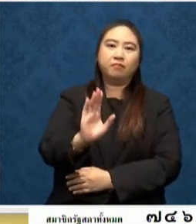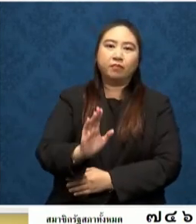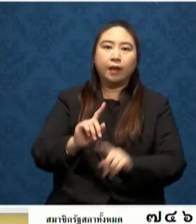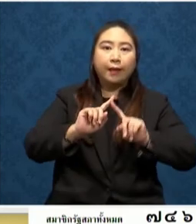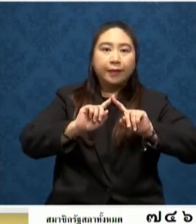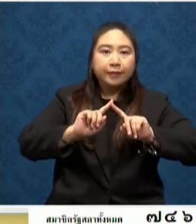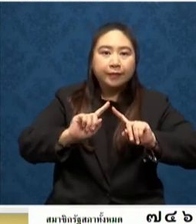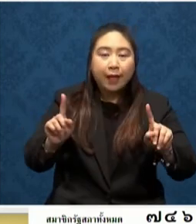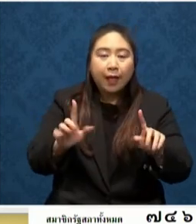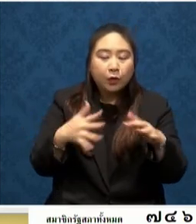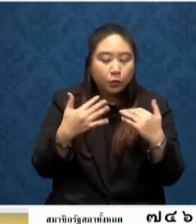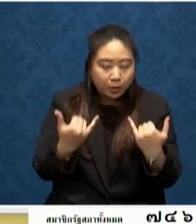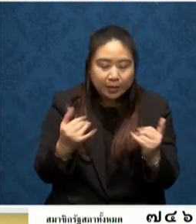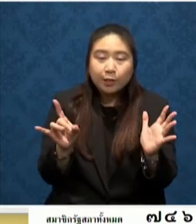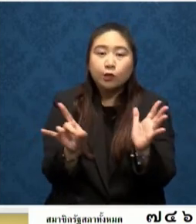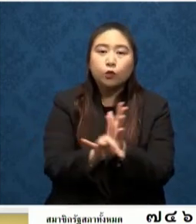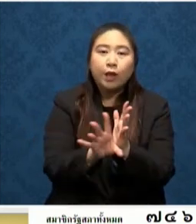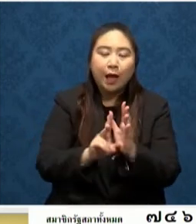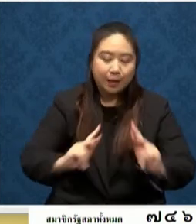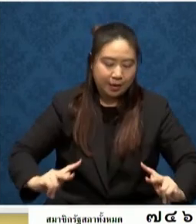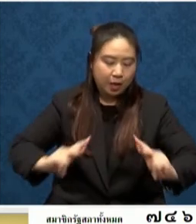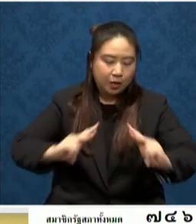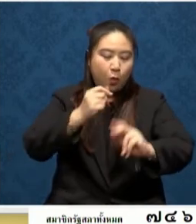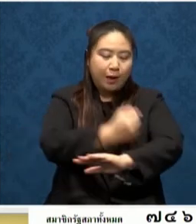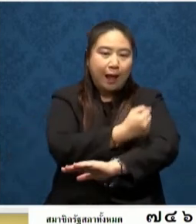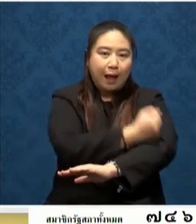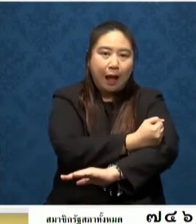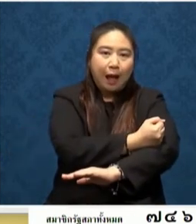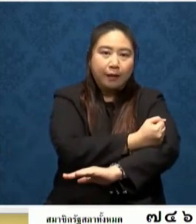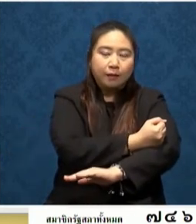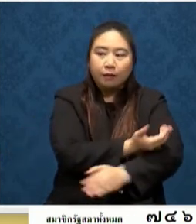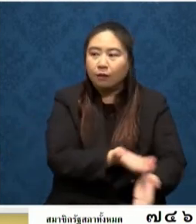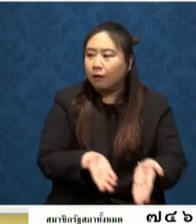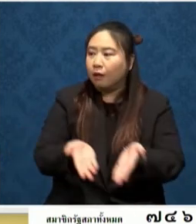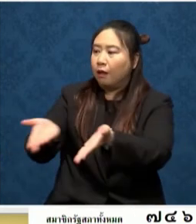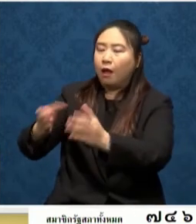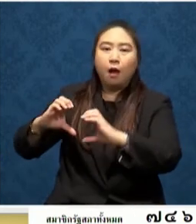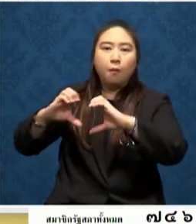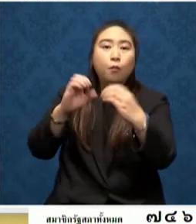แต่สุดท้าย กระสวงแงงาน กลบตกไปอยู่กับพักภูมิใจไย